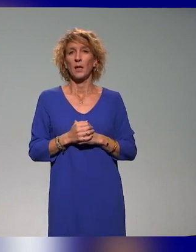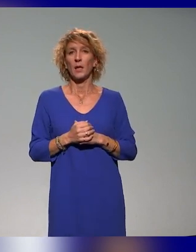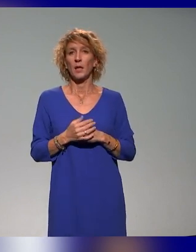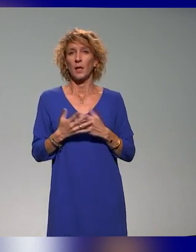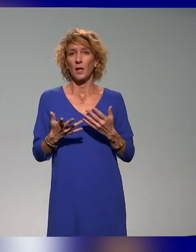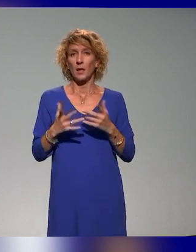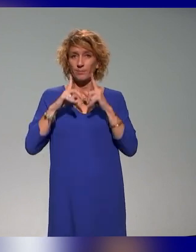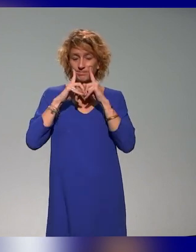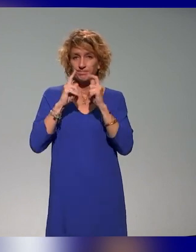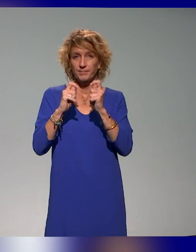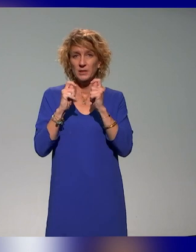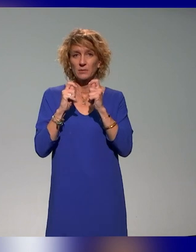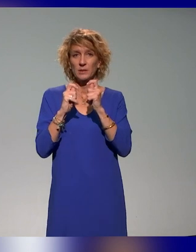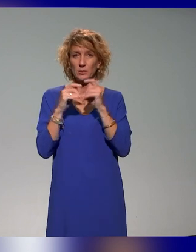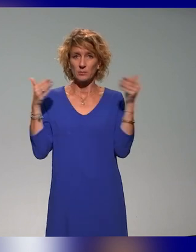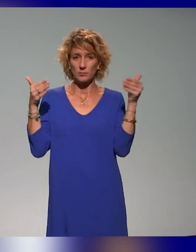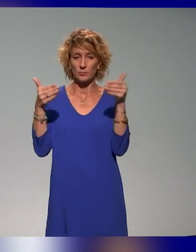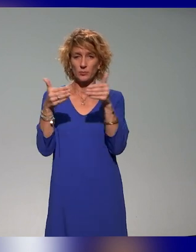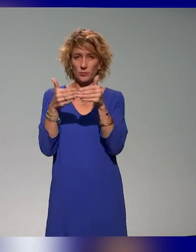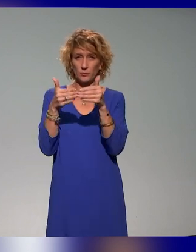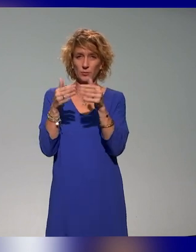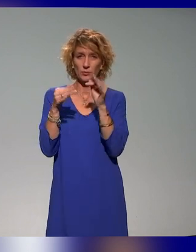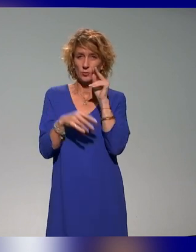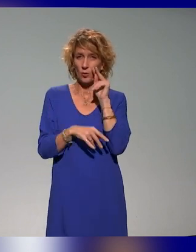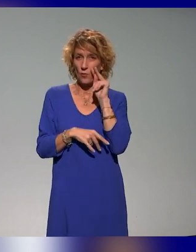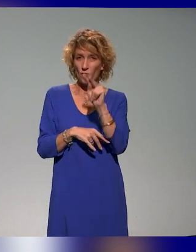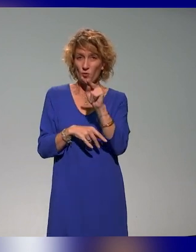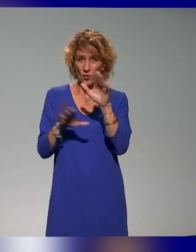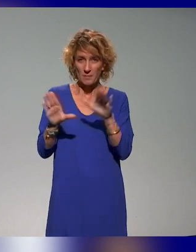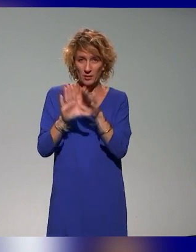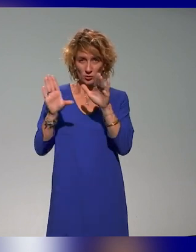Une vigilance sur la vue en image